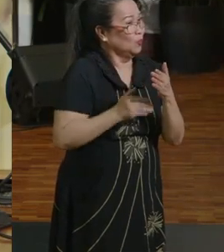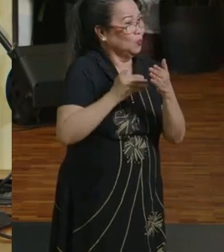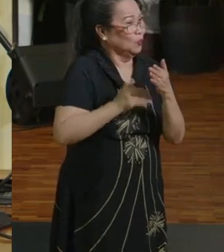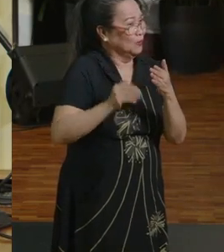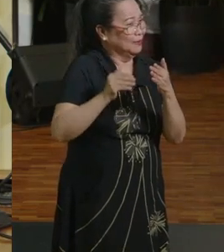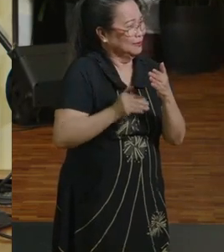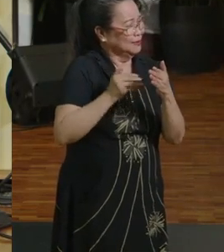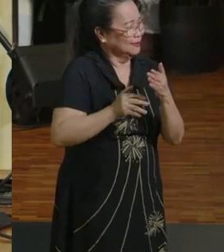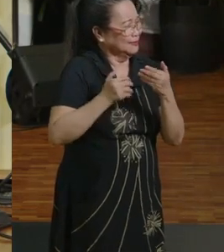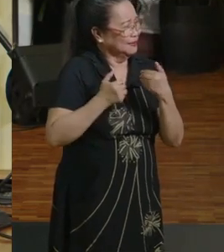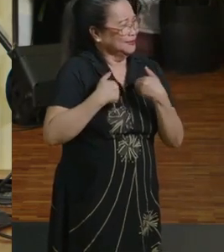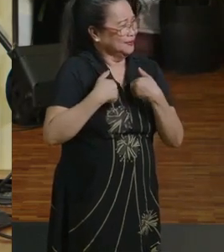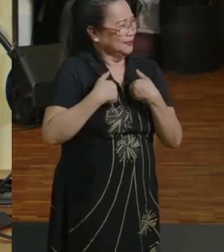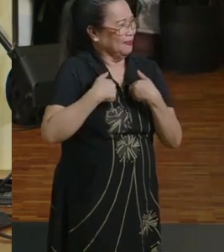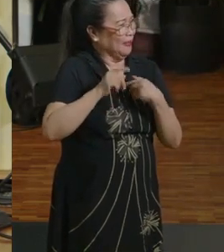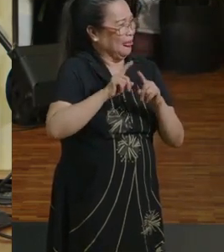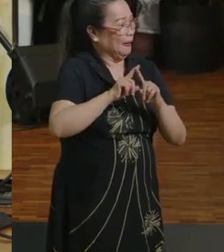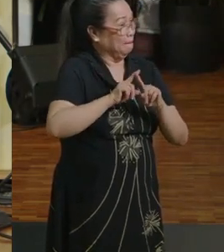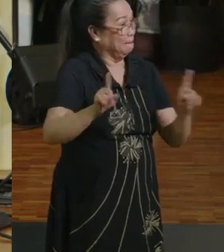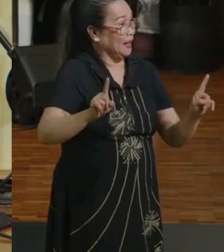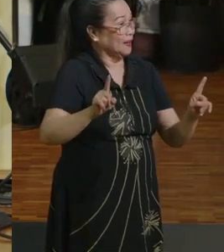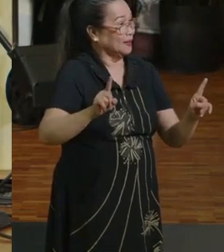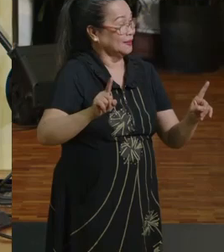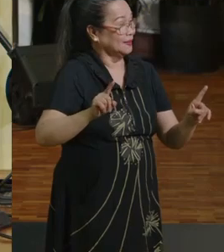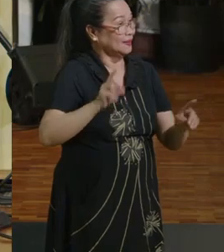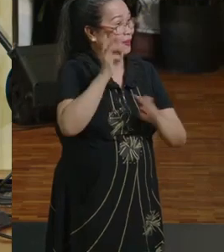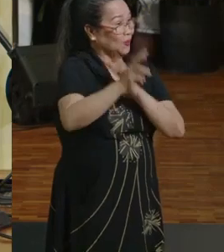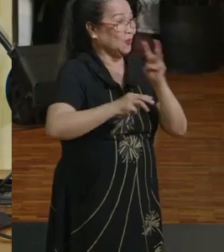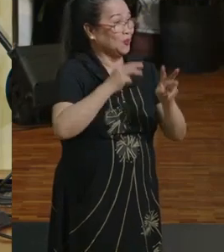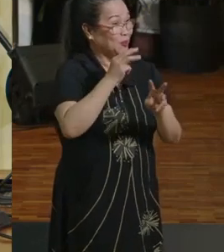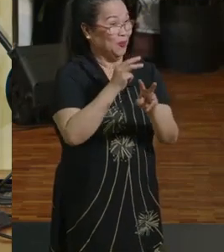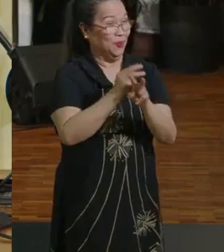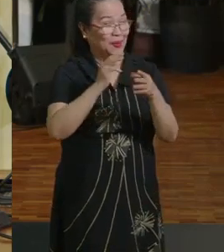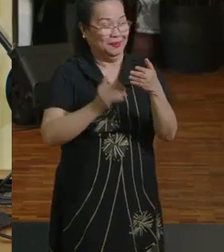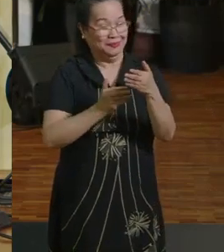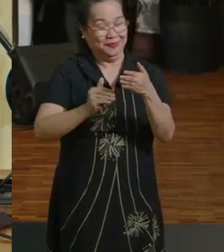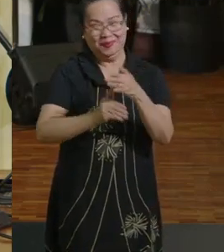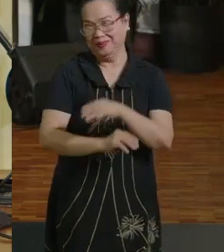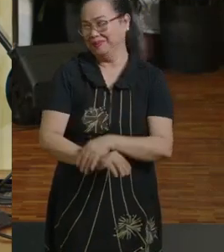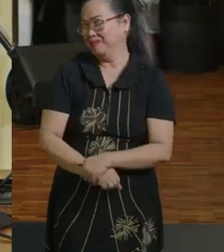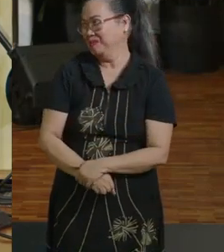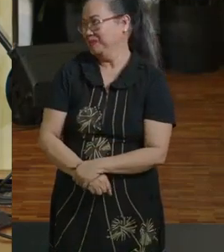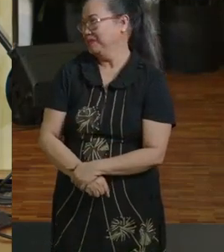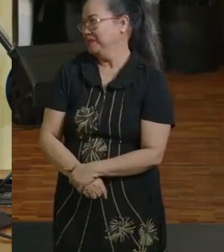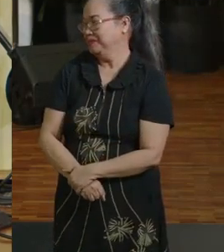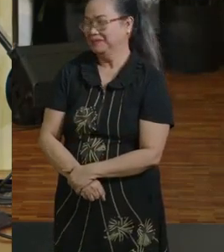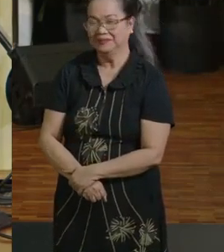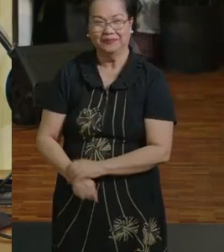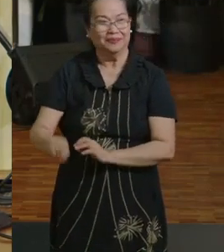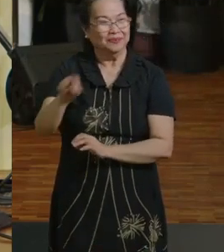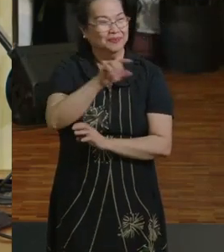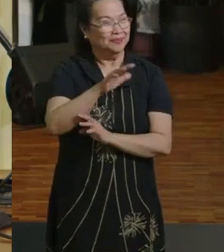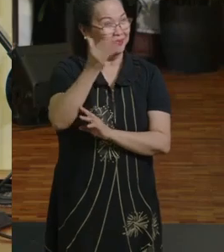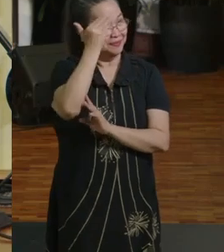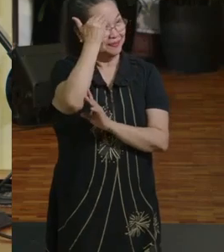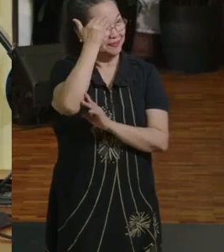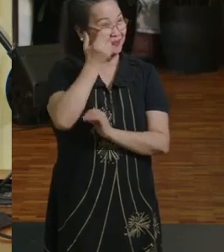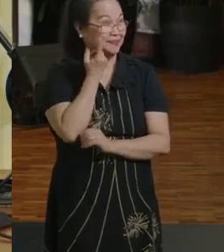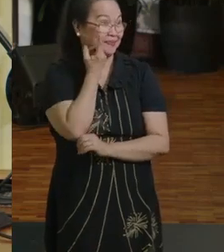no? Pero mga makapundong awit yon, no? Naalala ko po